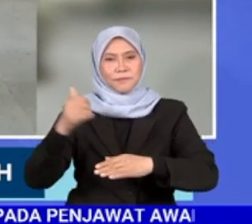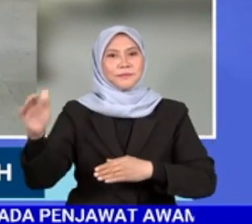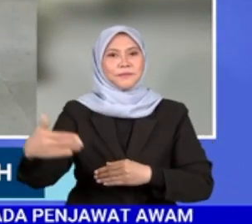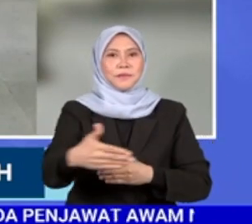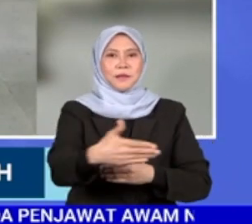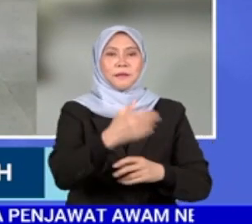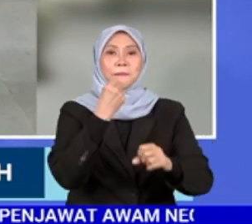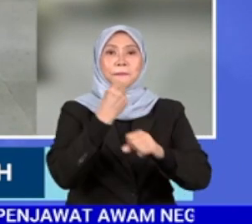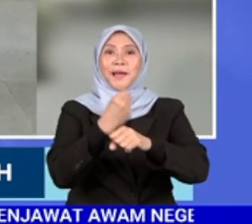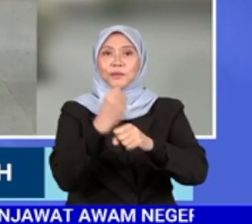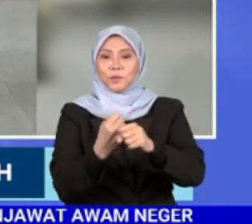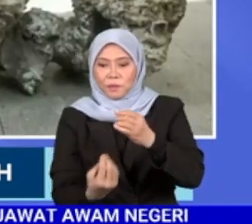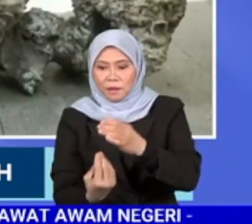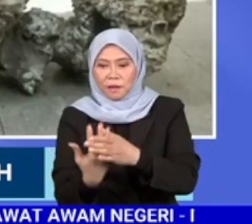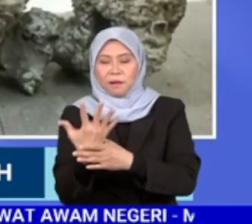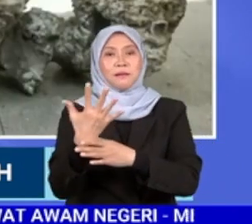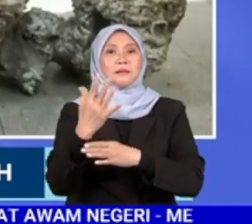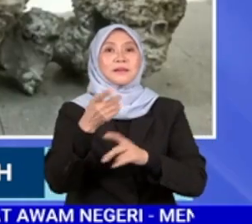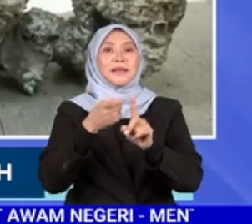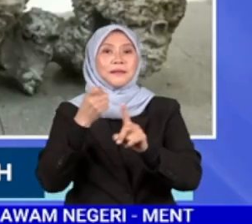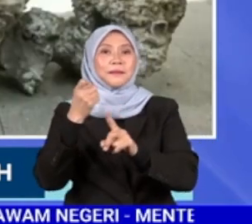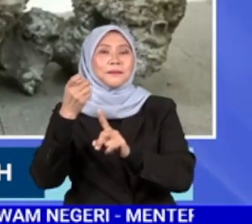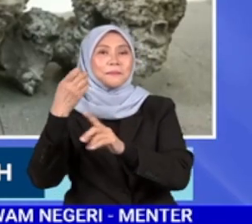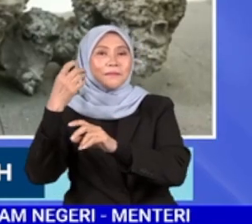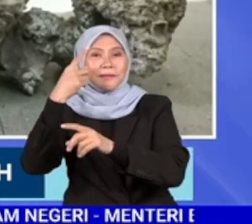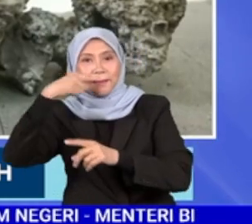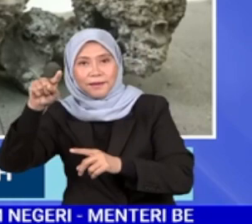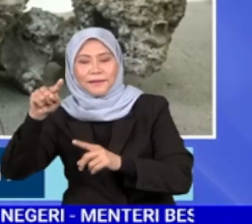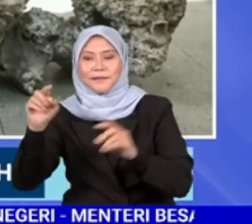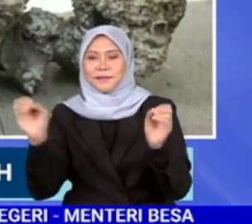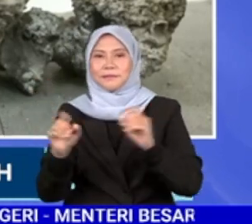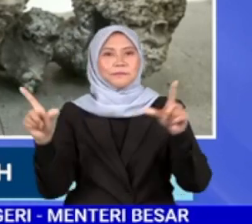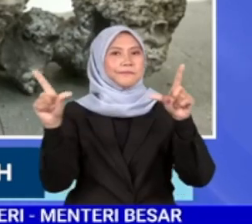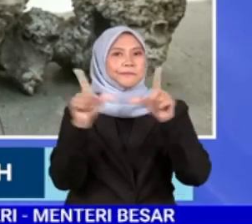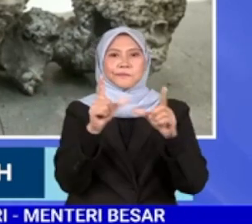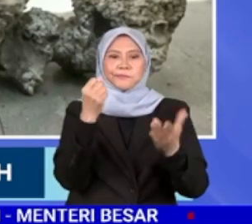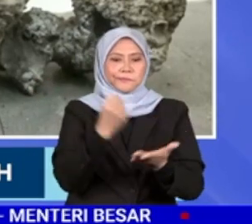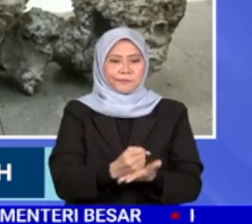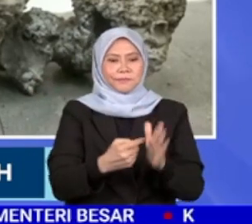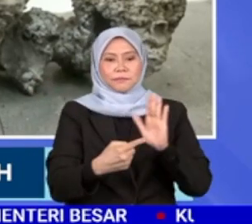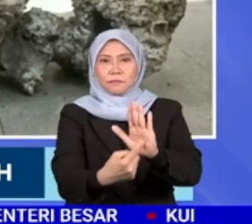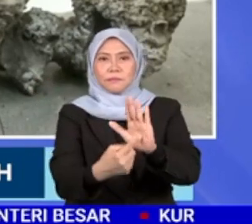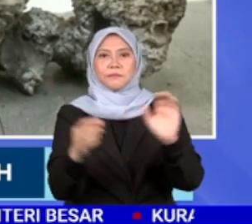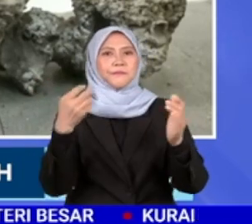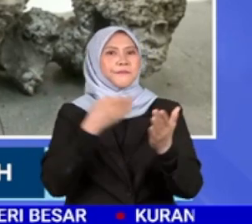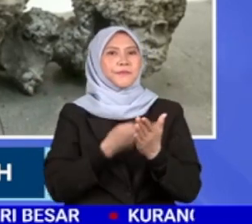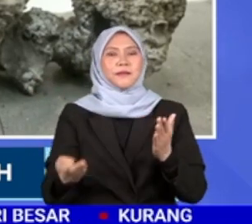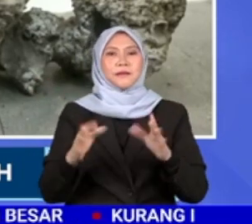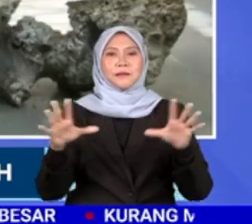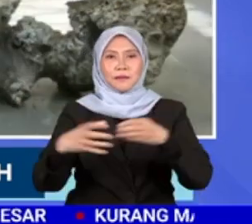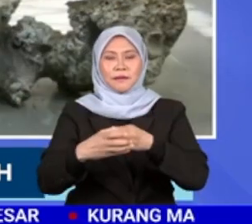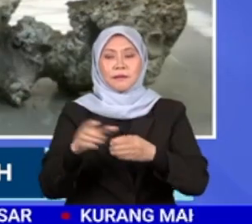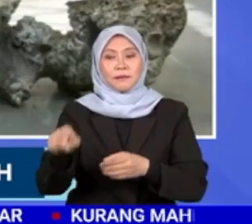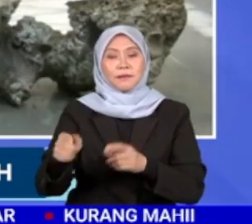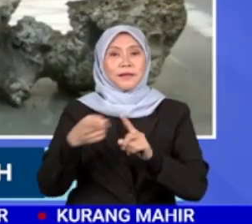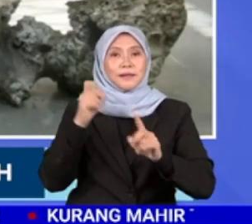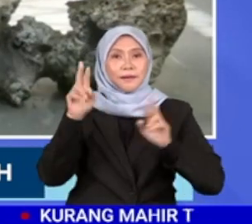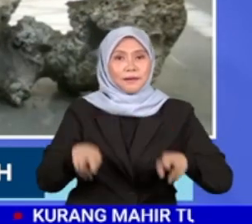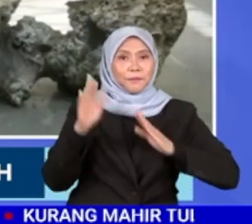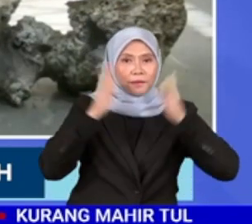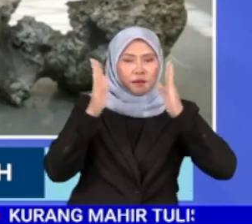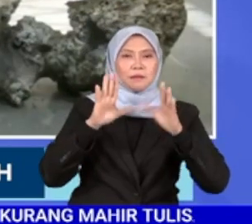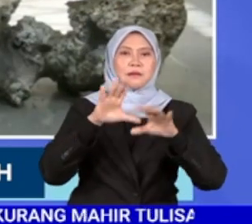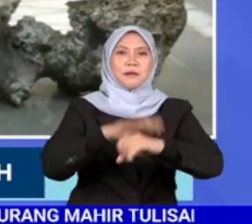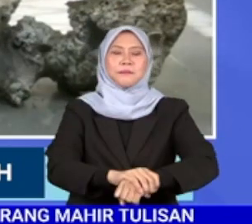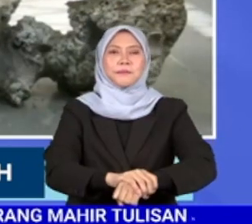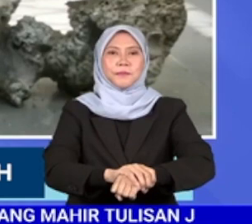hiasan dan batu karang yang telah mati dari Thailand tanpa sebarang dokumen import yang sah gagal. Sindiket didalangi warga tempatan ditahan